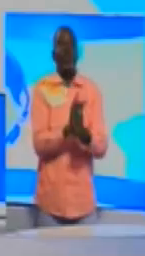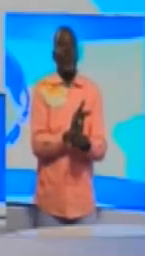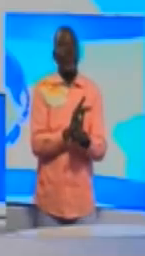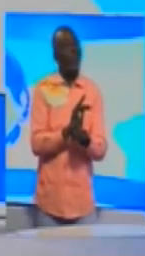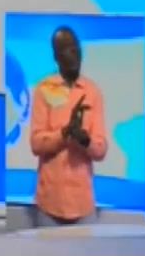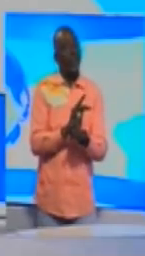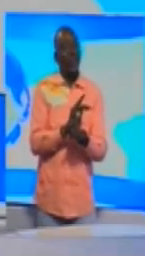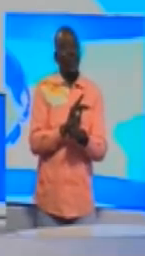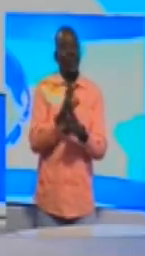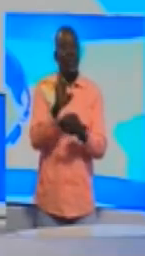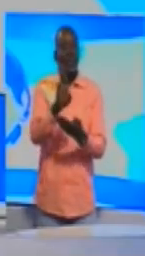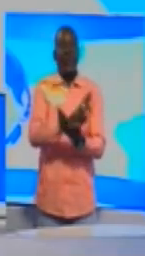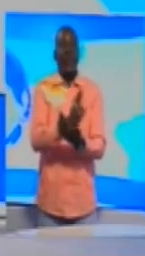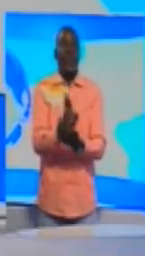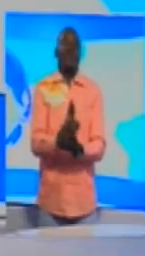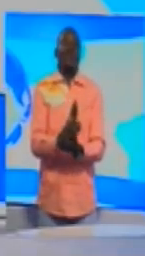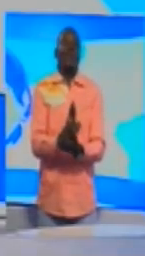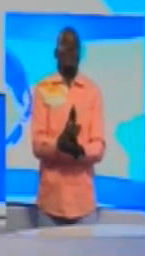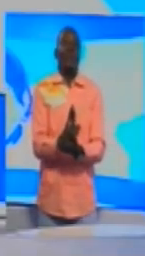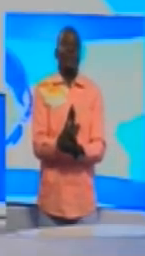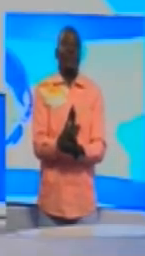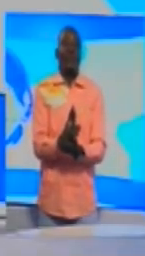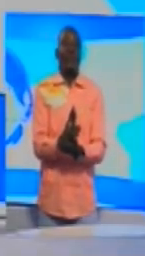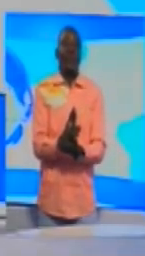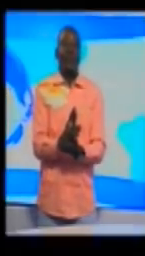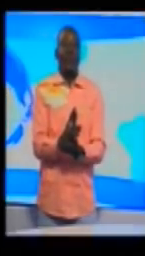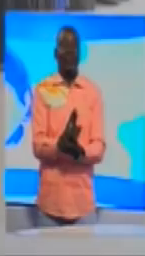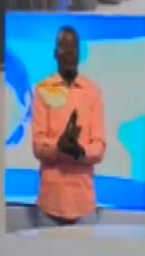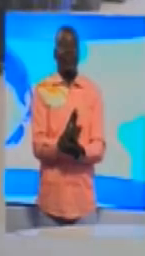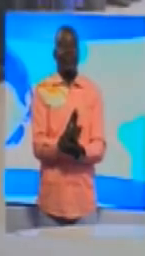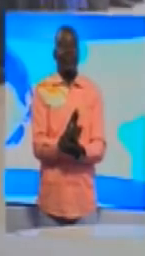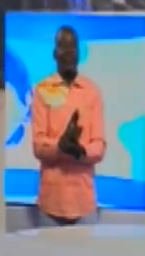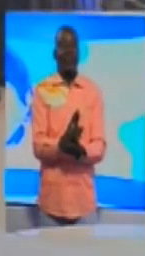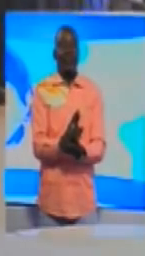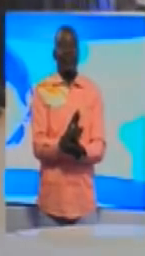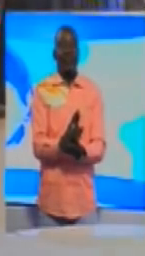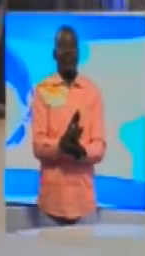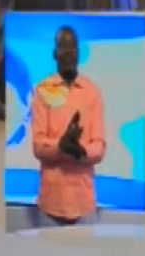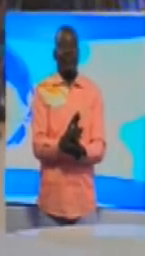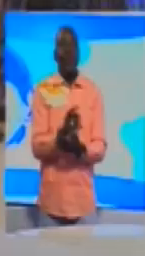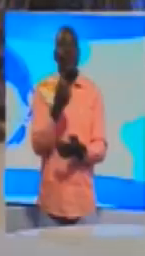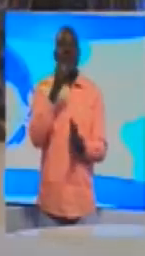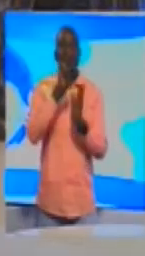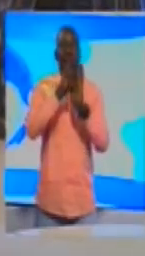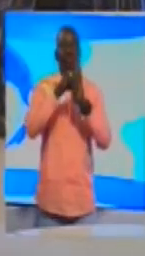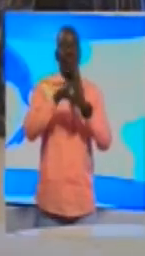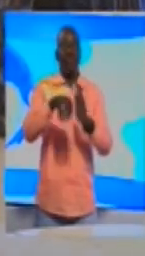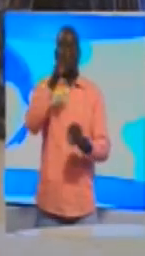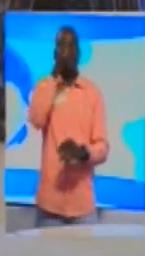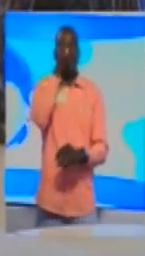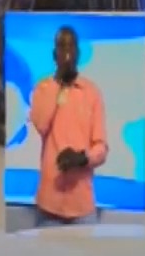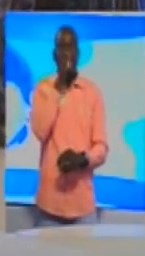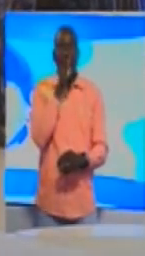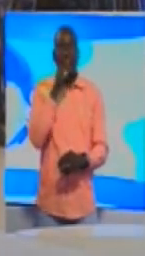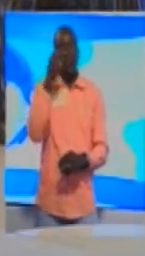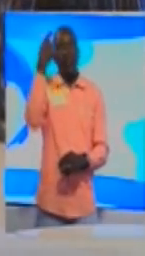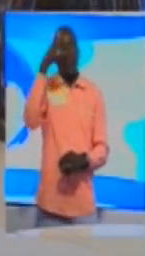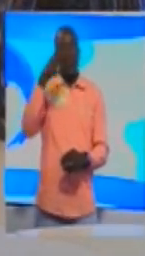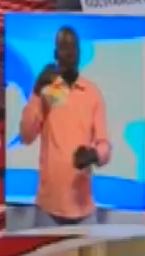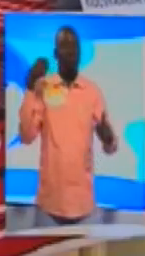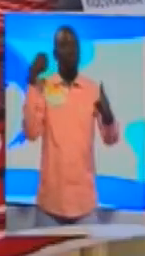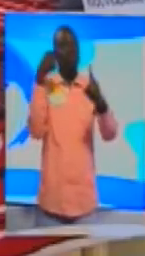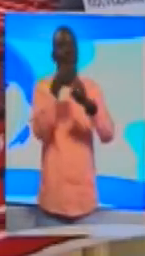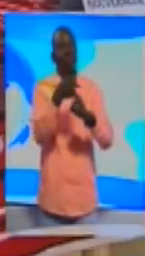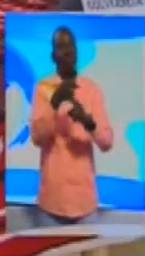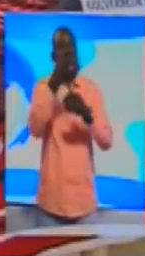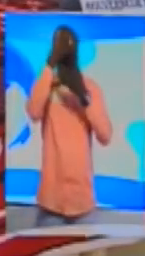point avec Issouf Kabouré et Moussaki. Une minute de silence en mémoire des disparus des attaques